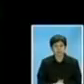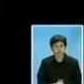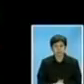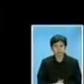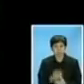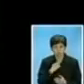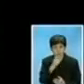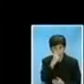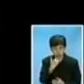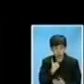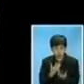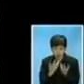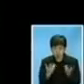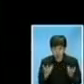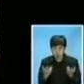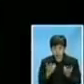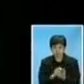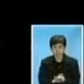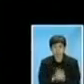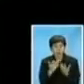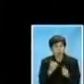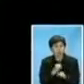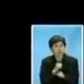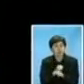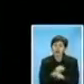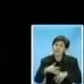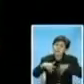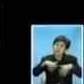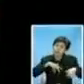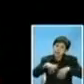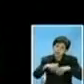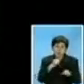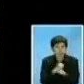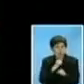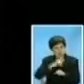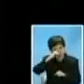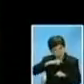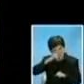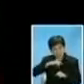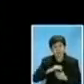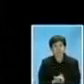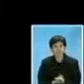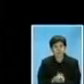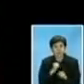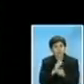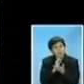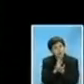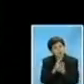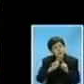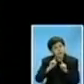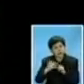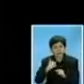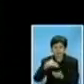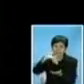ท่านจะเห็นนะคะว่าสิ่งของเนี้ยพี่น้องประชาชนนะคะชาวไทยทั้งประเทศบริจาคมา